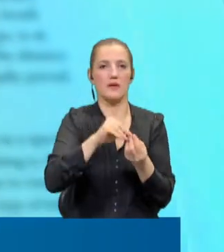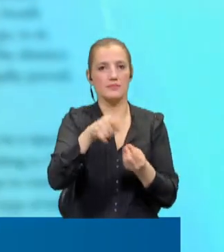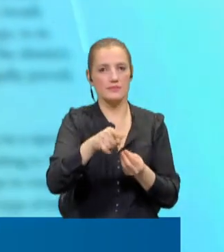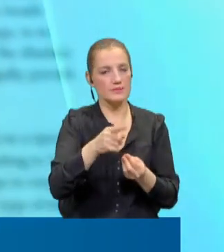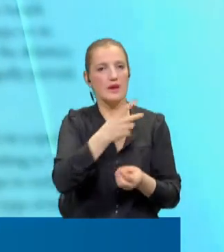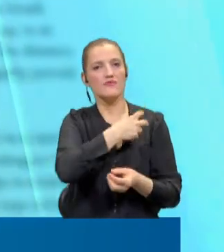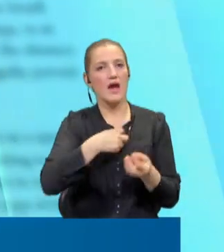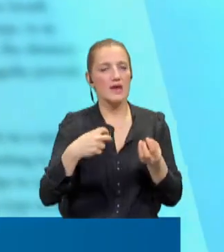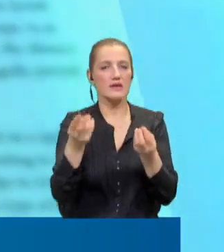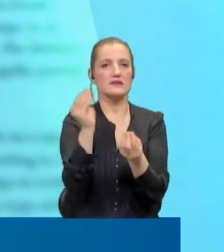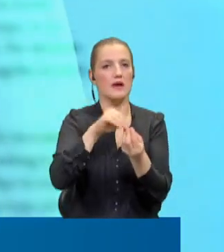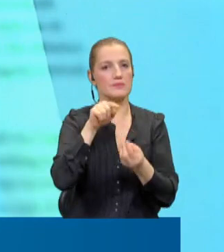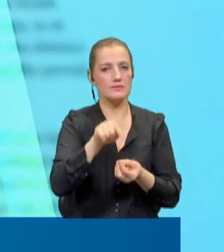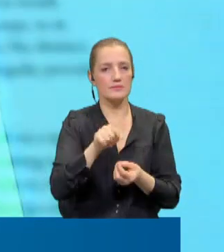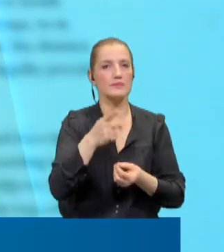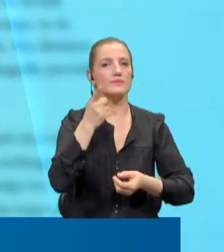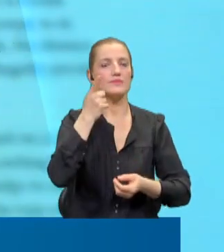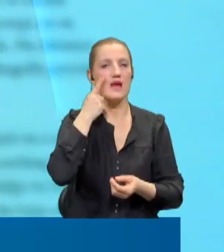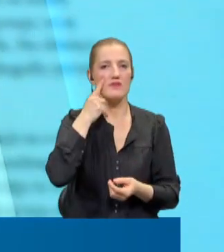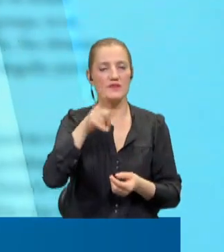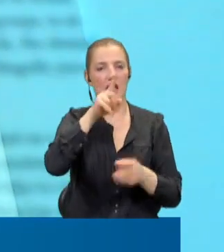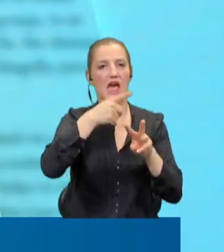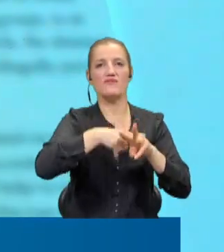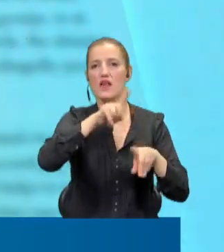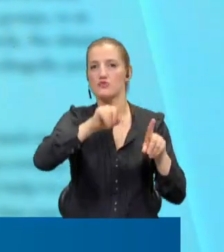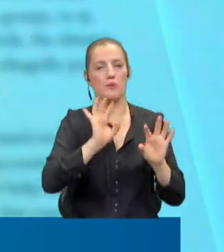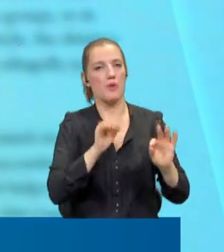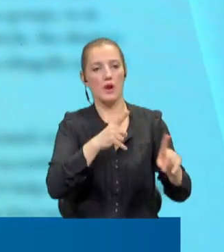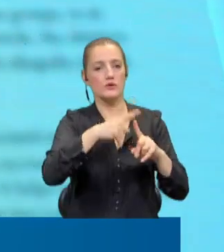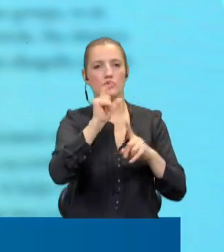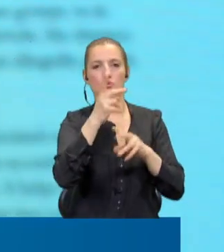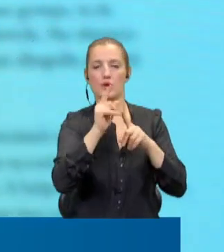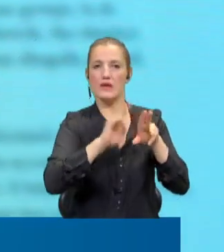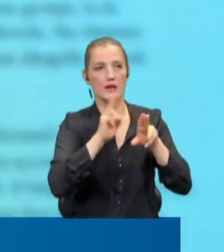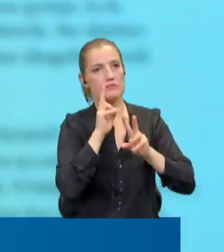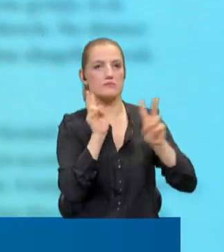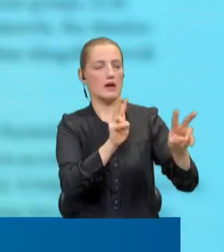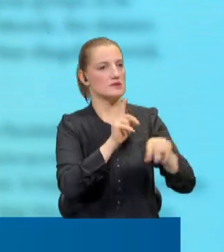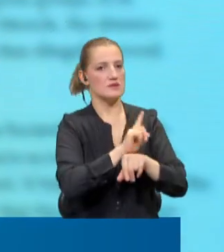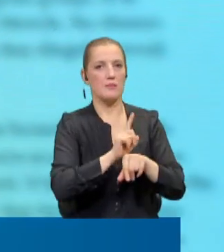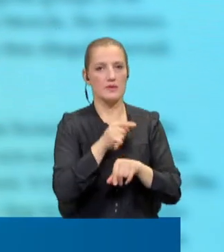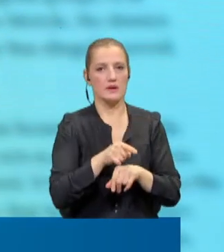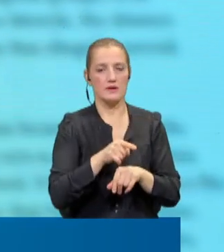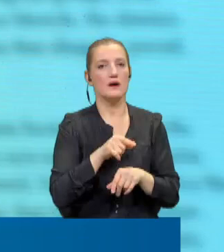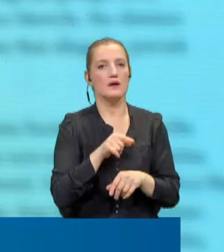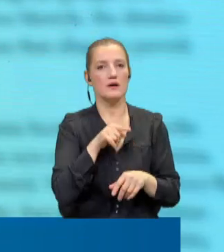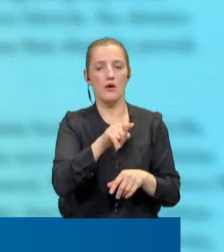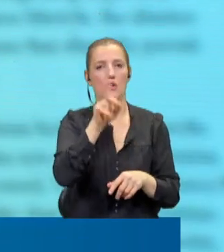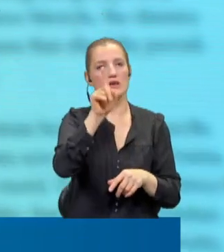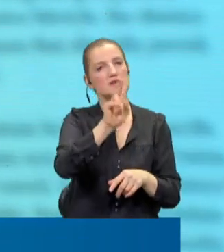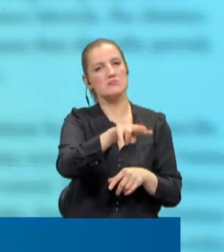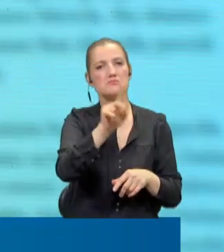vergilere yapılan zamlar bu devletin enflasyonu böyle TÜİK enflasyonda baktığınızda o